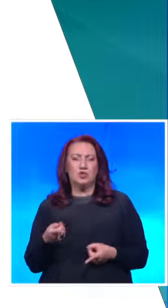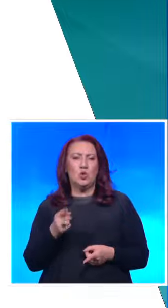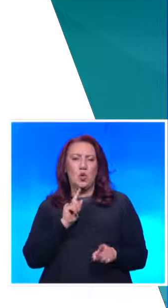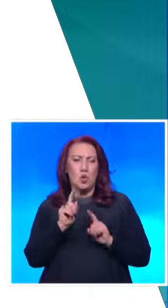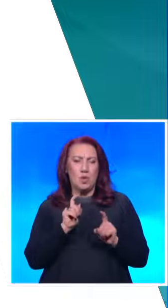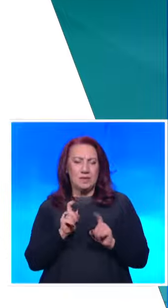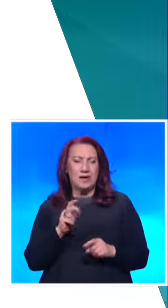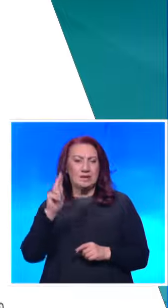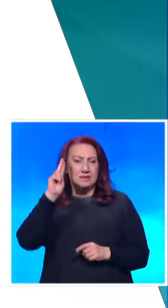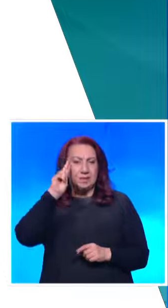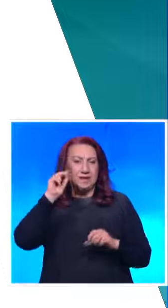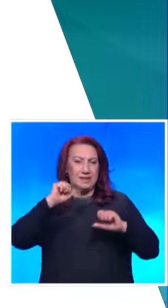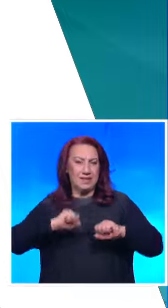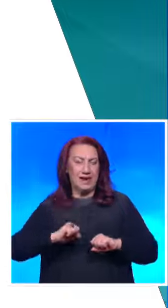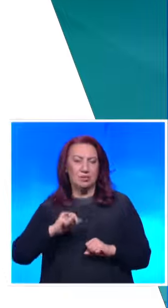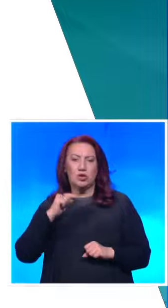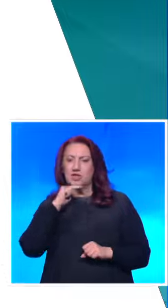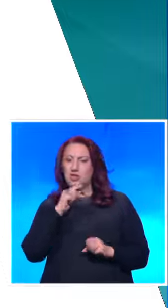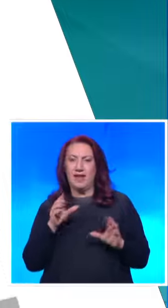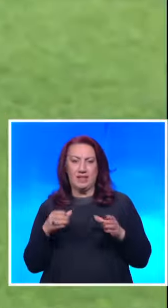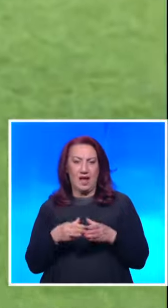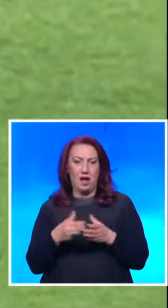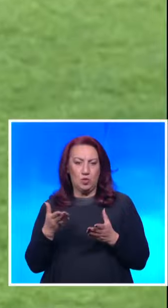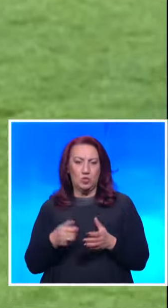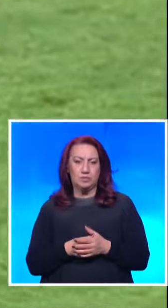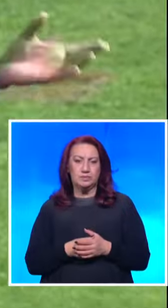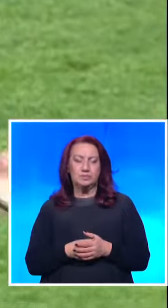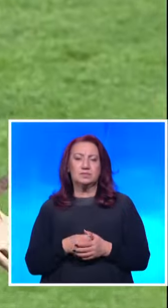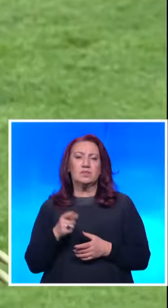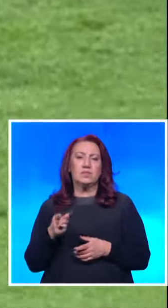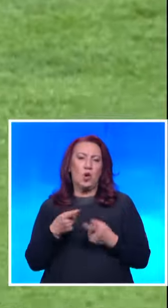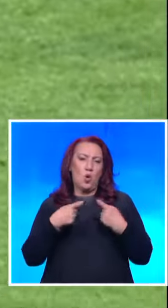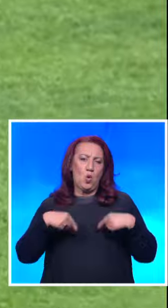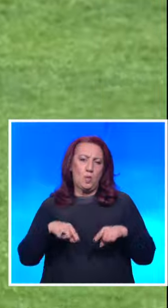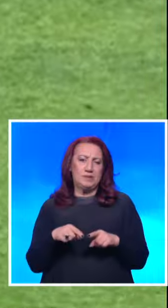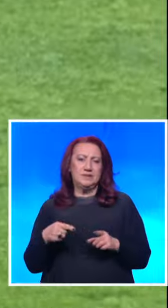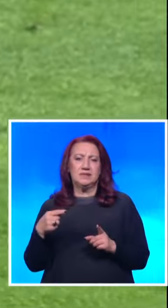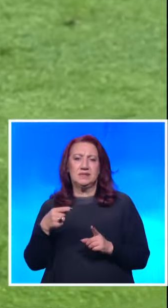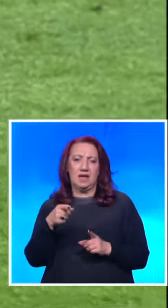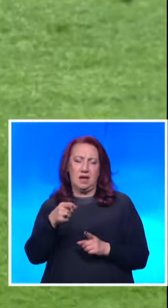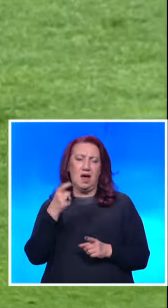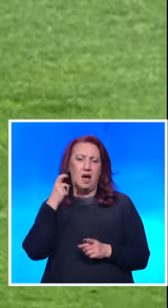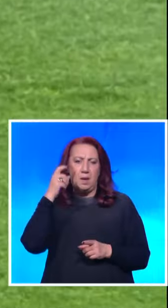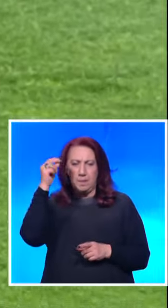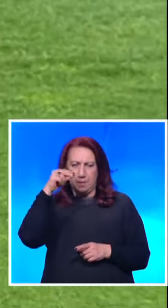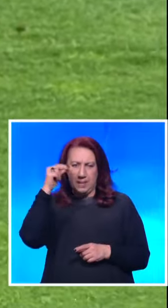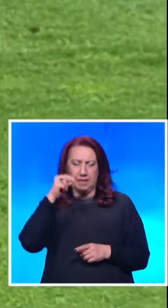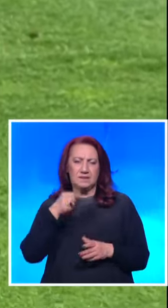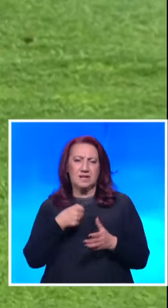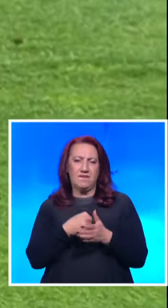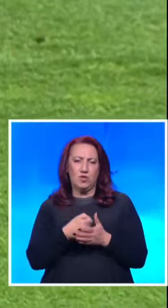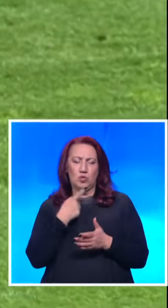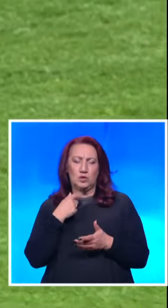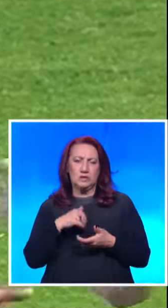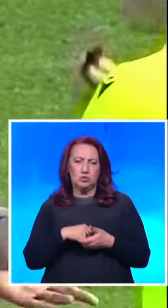Стоян Орманджиев. Дисциплинарната комисия към БФС обаче не уважи претенциите на Левски за увеличаване санкцията на Каранга, който